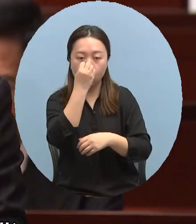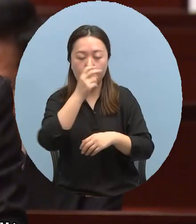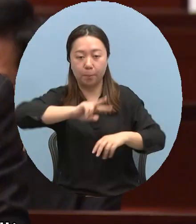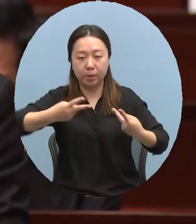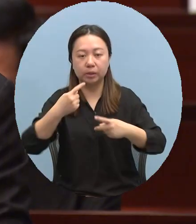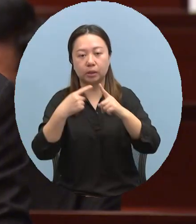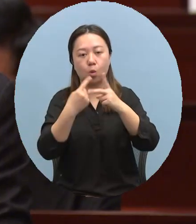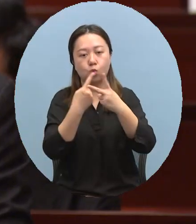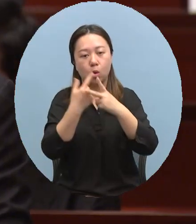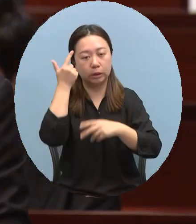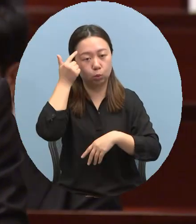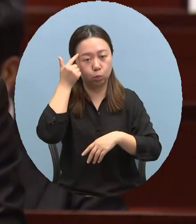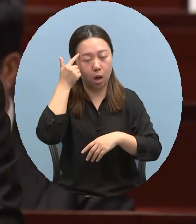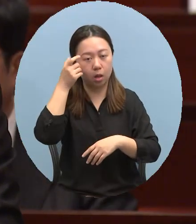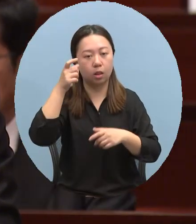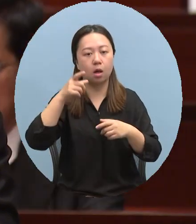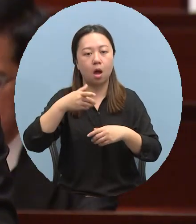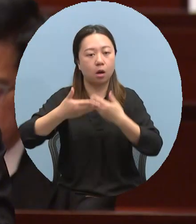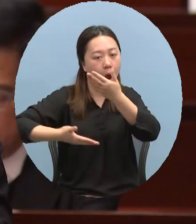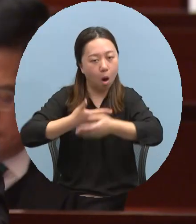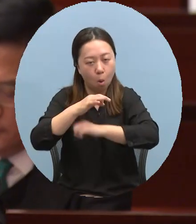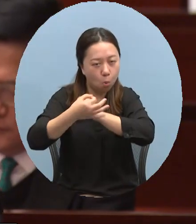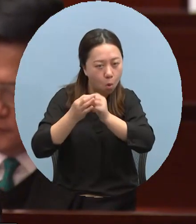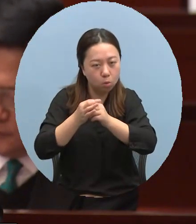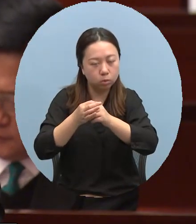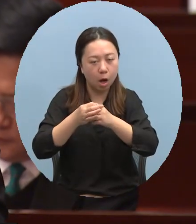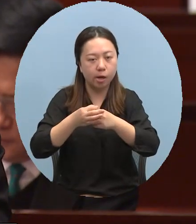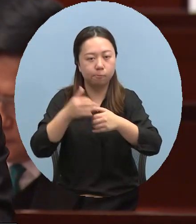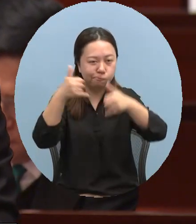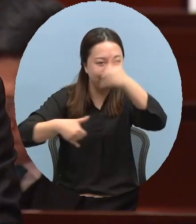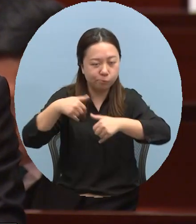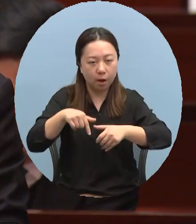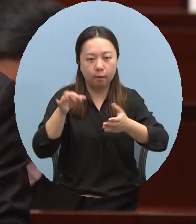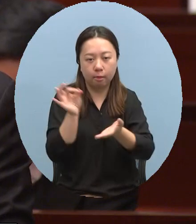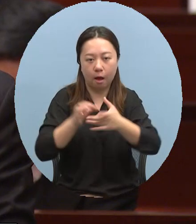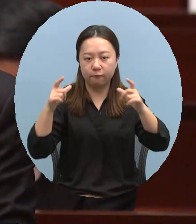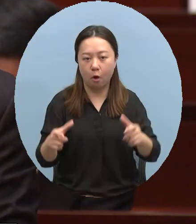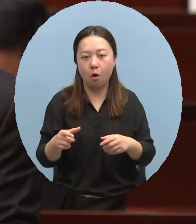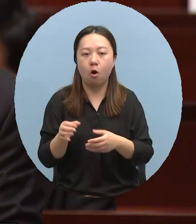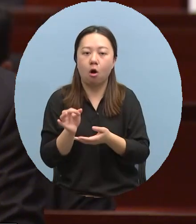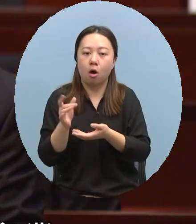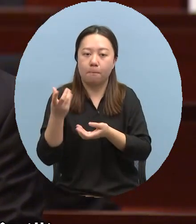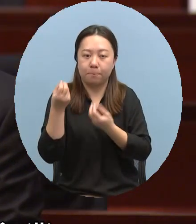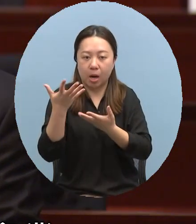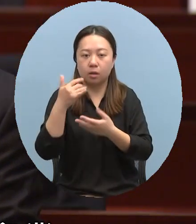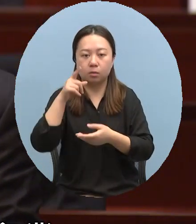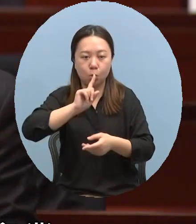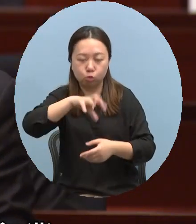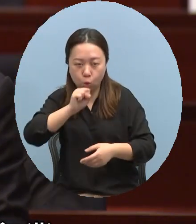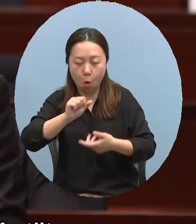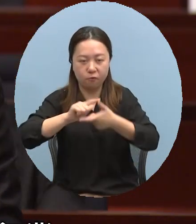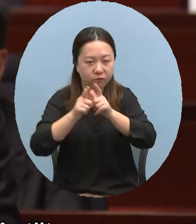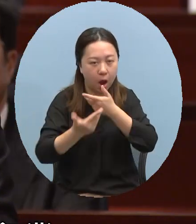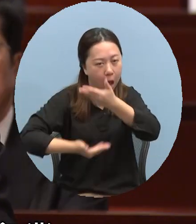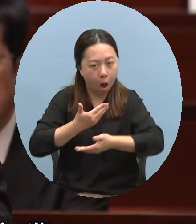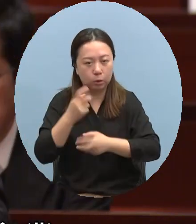能產業國際交流協作嘅匯聚地。通過前沿研究同埋落地嘅應用，全力發展